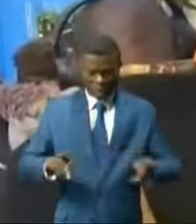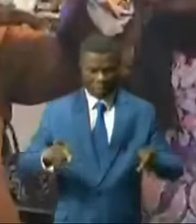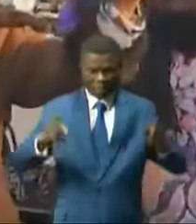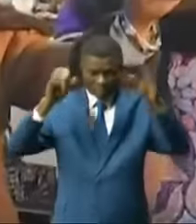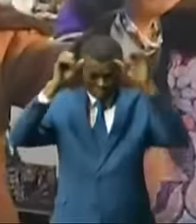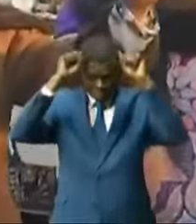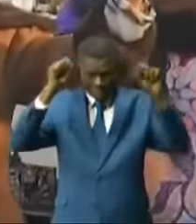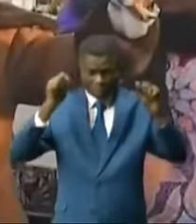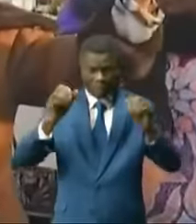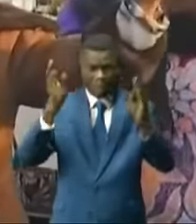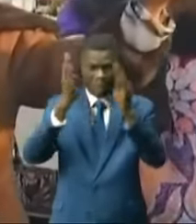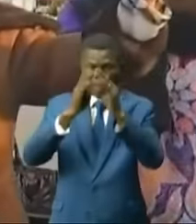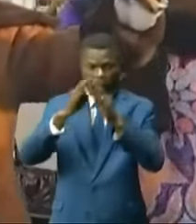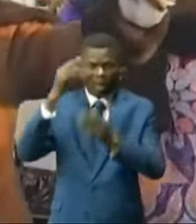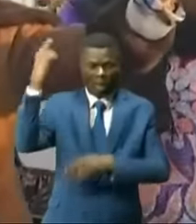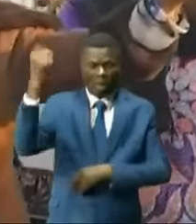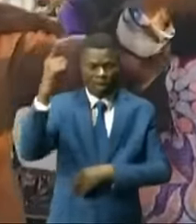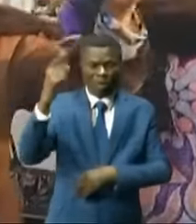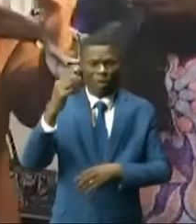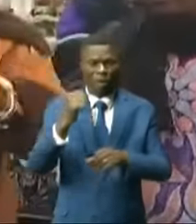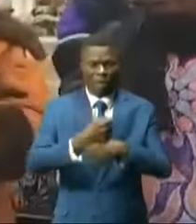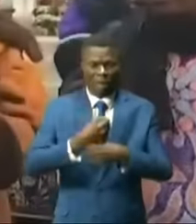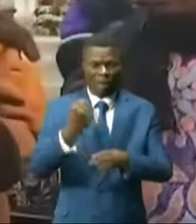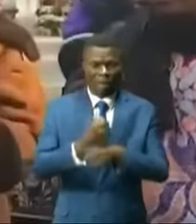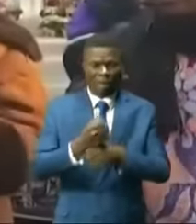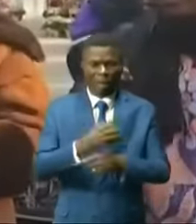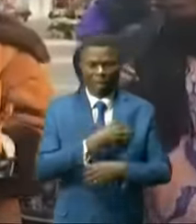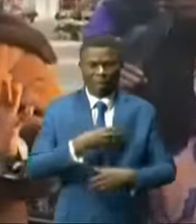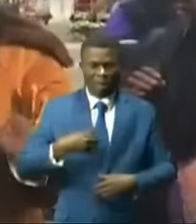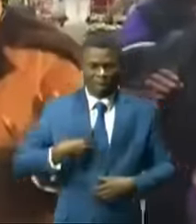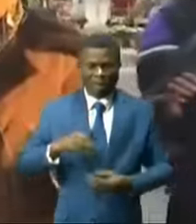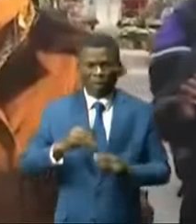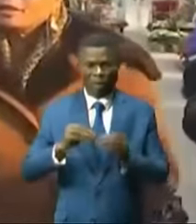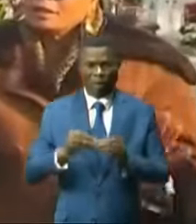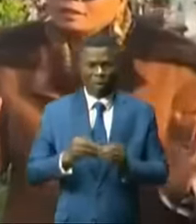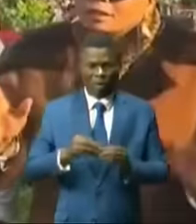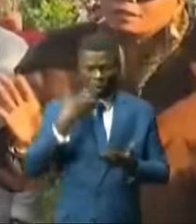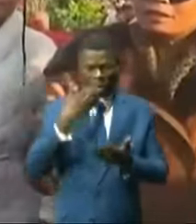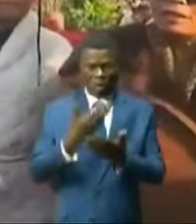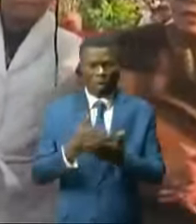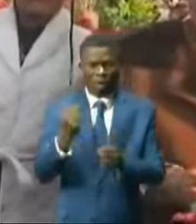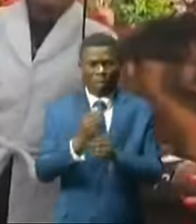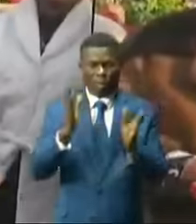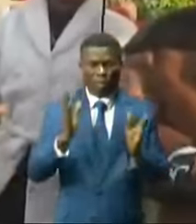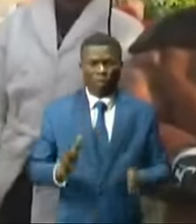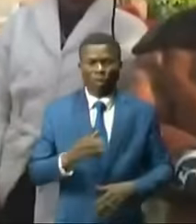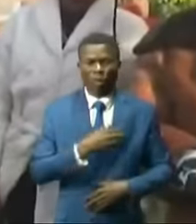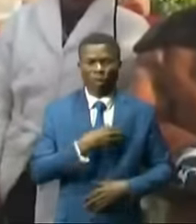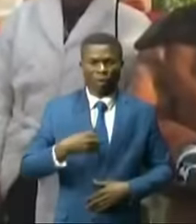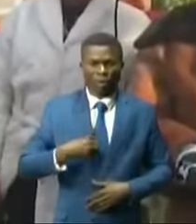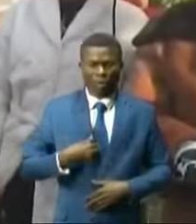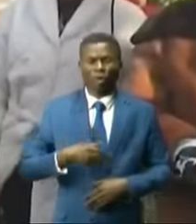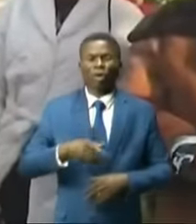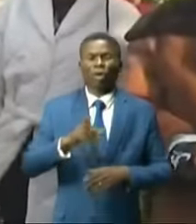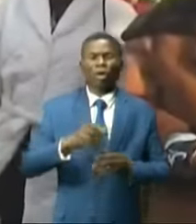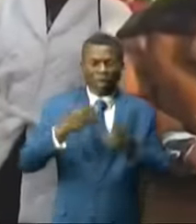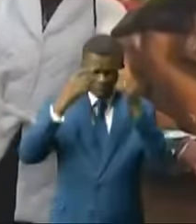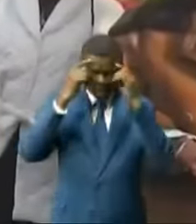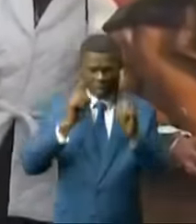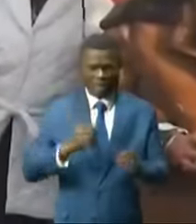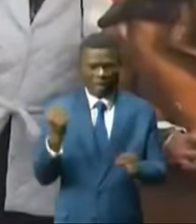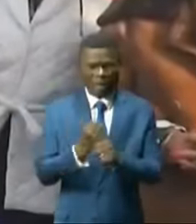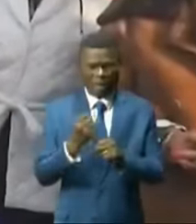Sommet mondial sur l'entrepreneuriat féminin, Régine Alembe, les femmes entrepreneurs ont émis le vœu de travailler en